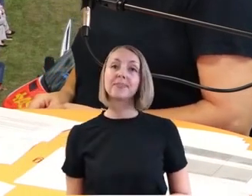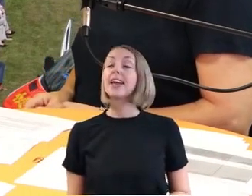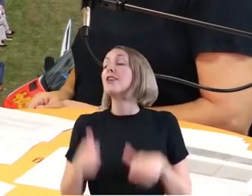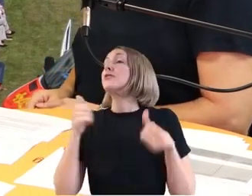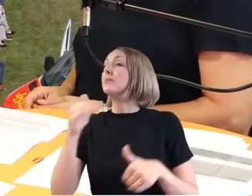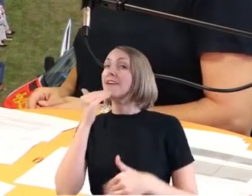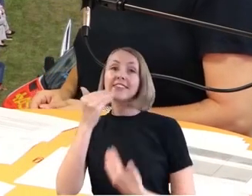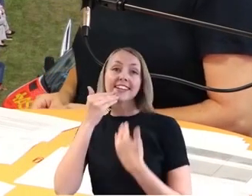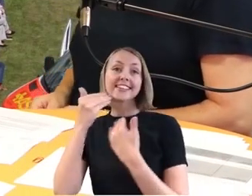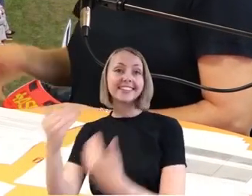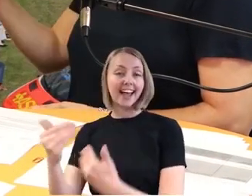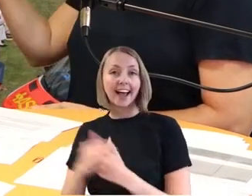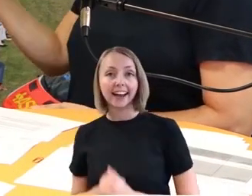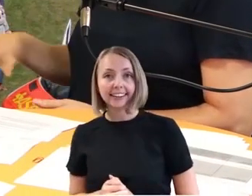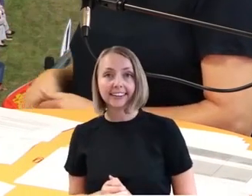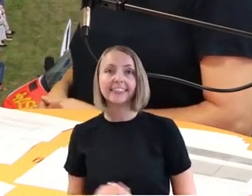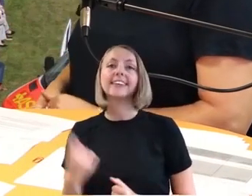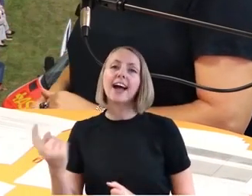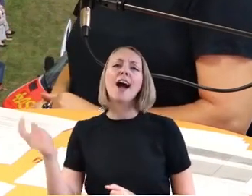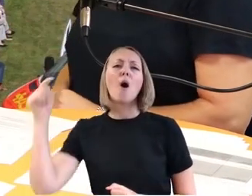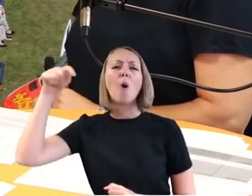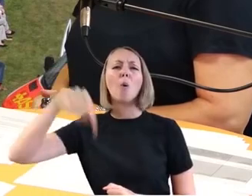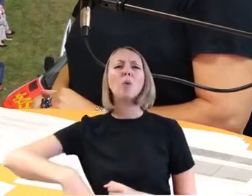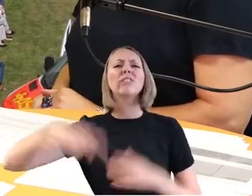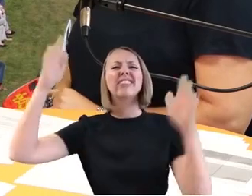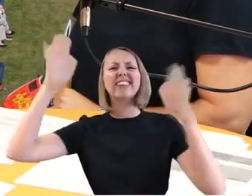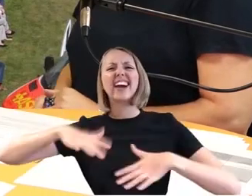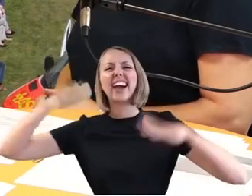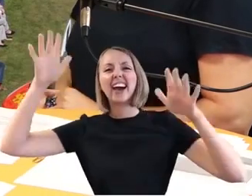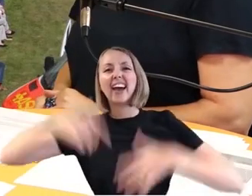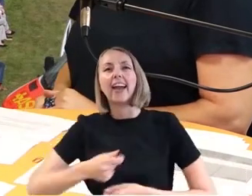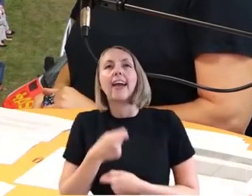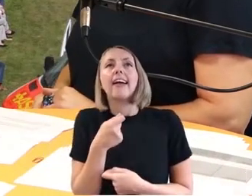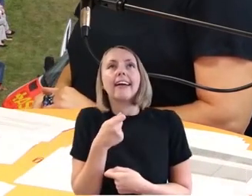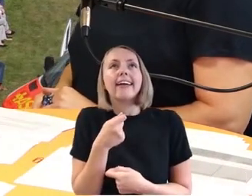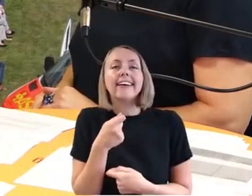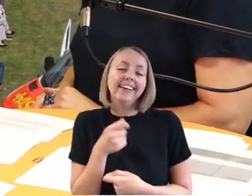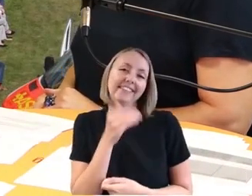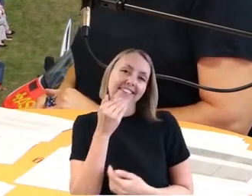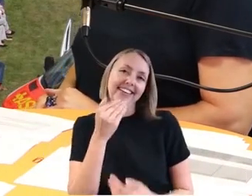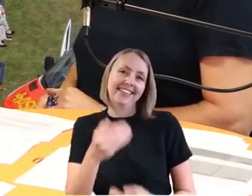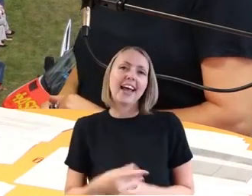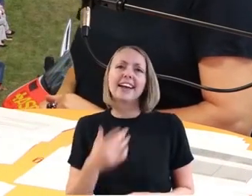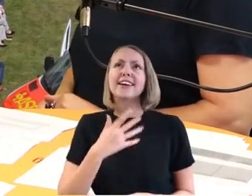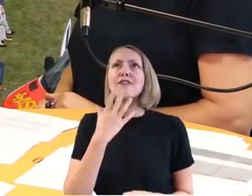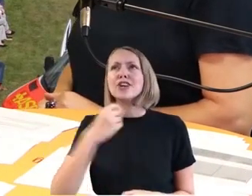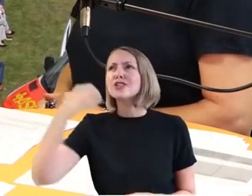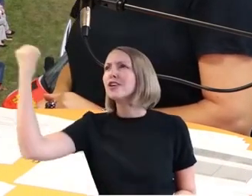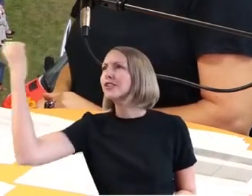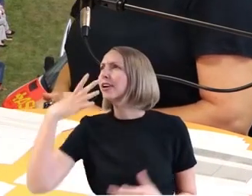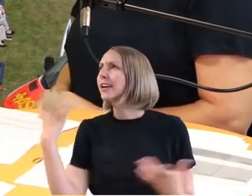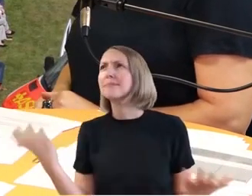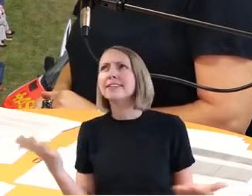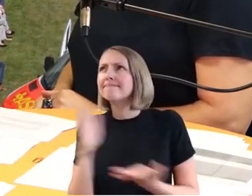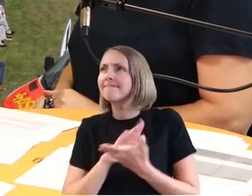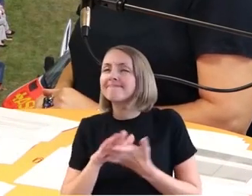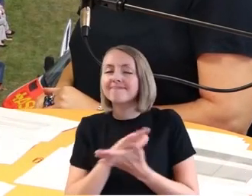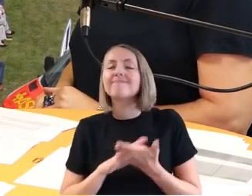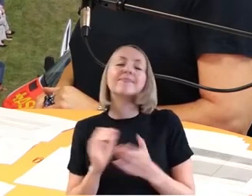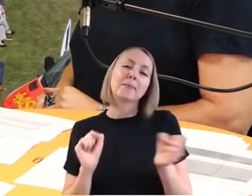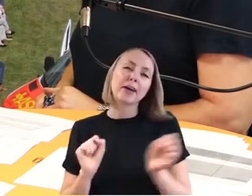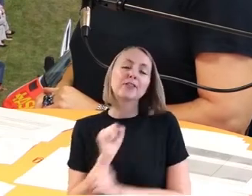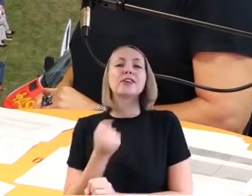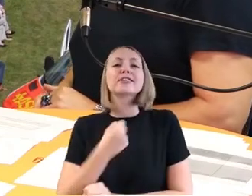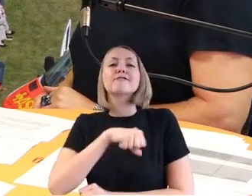Herr Gewehr. Auch, dass Sie mit mir im Regen gestanden haben. Fein. Irgendwie, ich hätte mir ja auch eher Sonne gewünscht. Aber so konnten wir wenigstens einen kurzen Blick